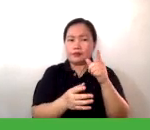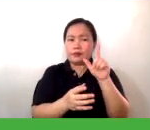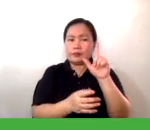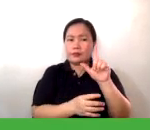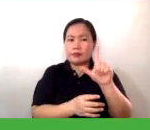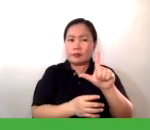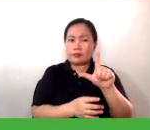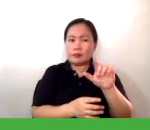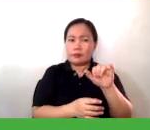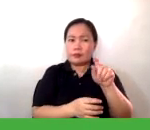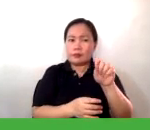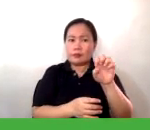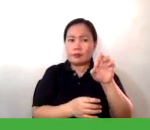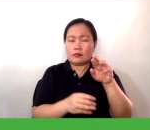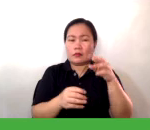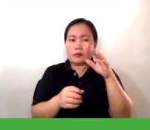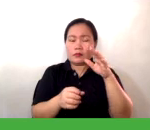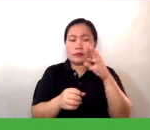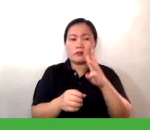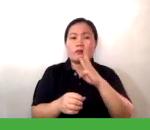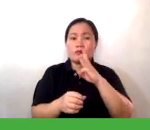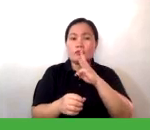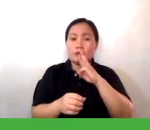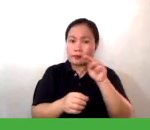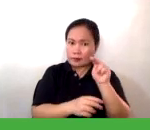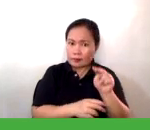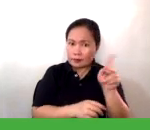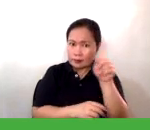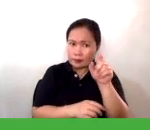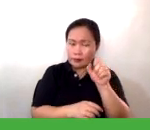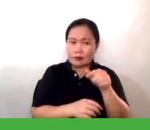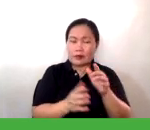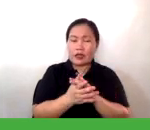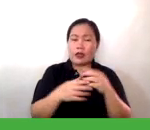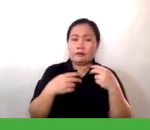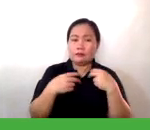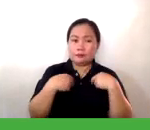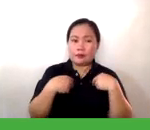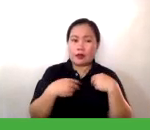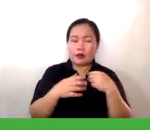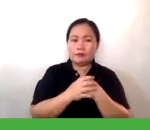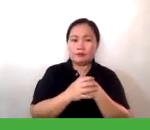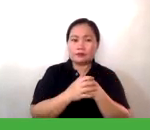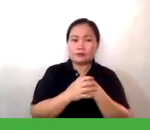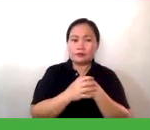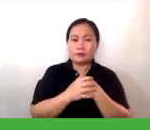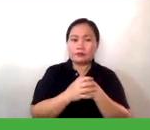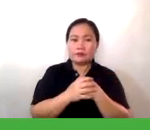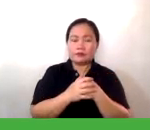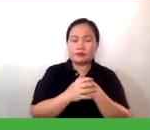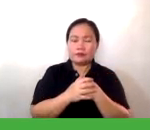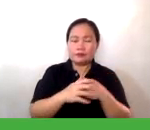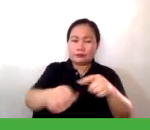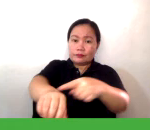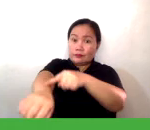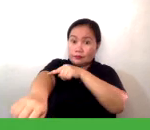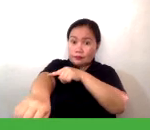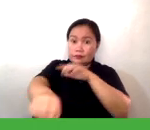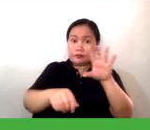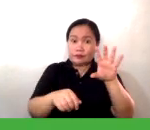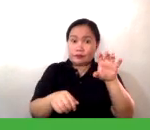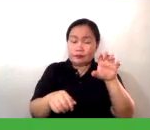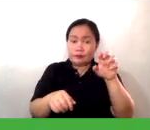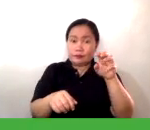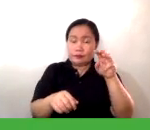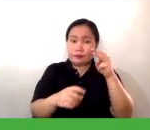pool na ang goal is dapat malagyan ng tubig. Okay. So, ang pool daw is